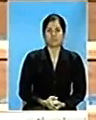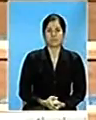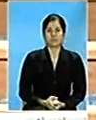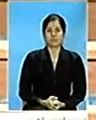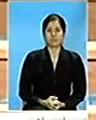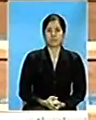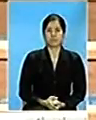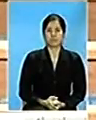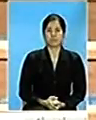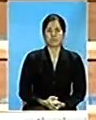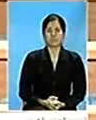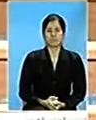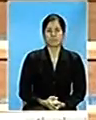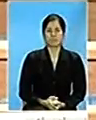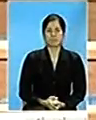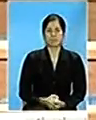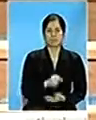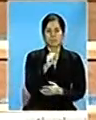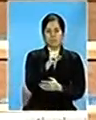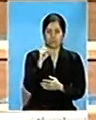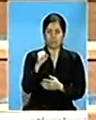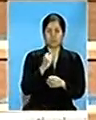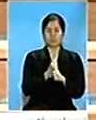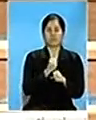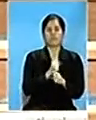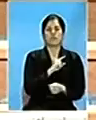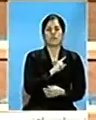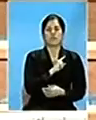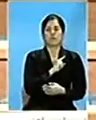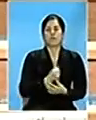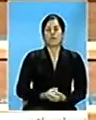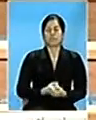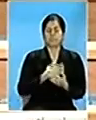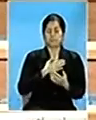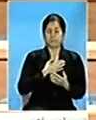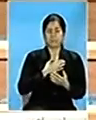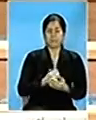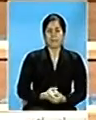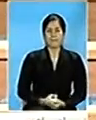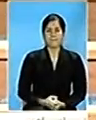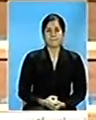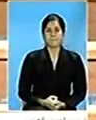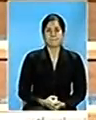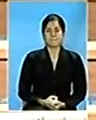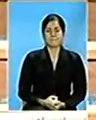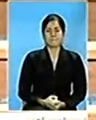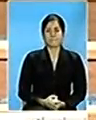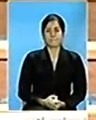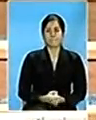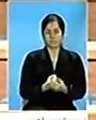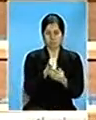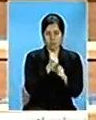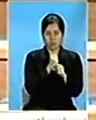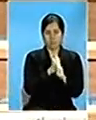การที่สมาชิกสภาผู้แทนราษฎรได้ทำหน้าที่เราทำหน้าที่โดยไม่อยู่ภายใต้อานั